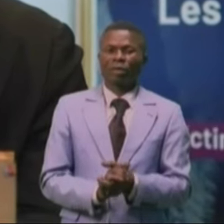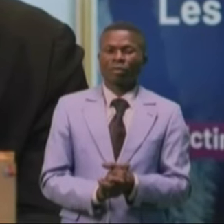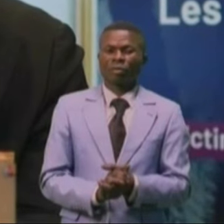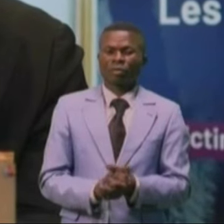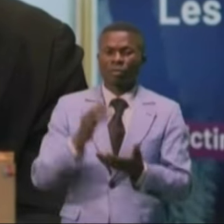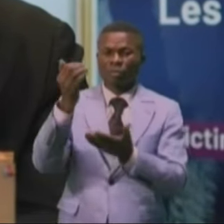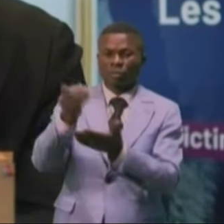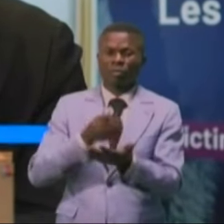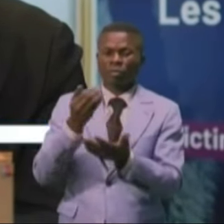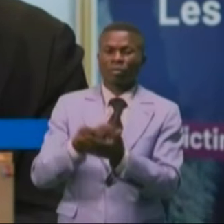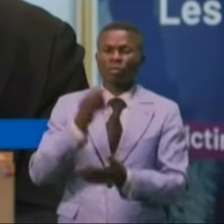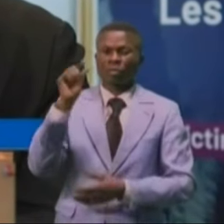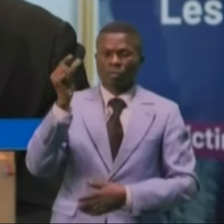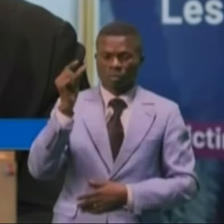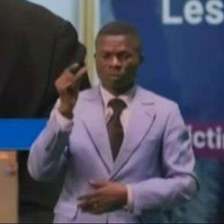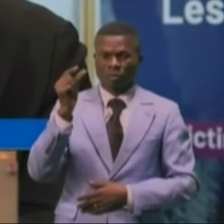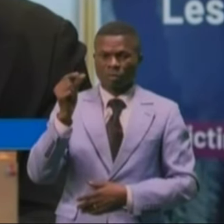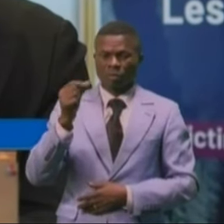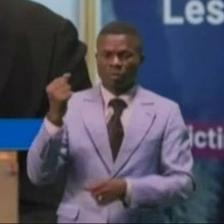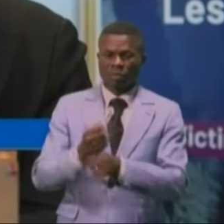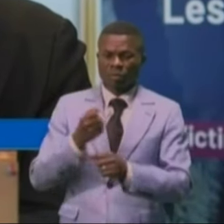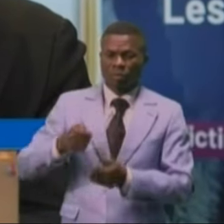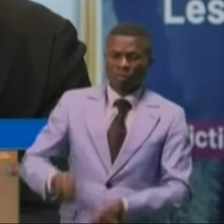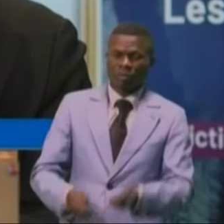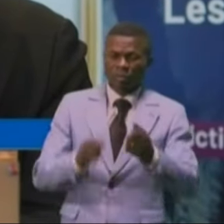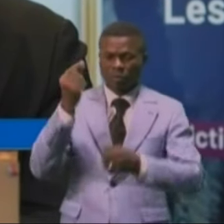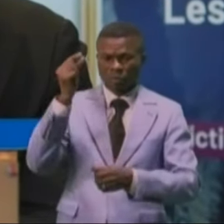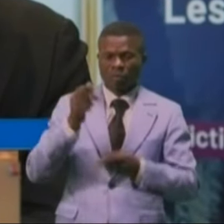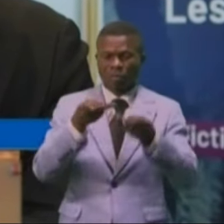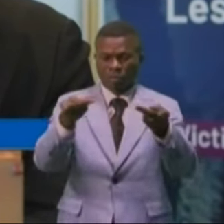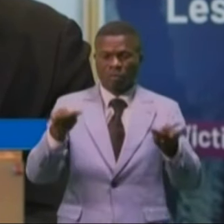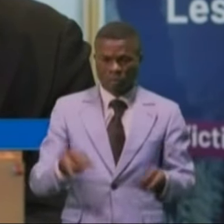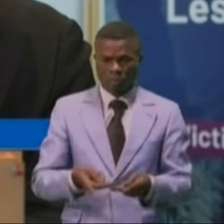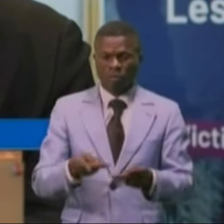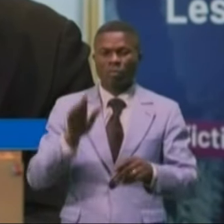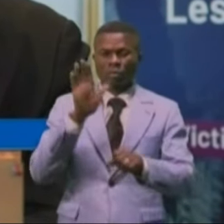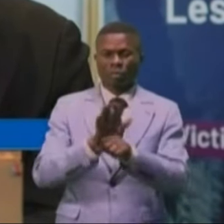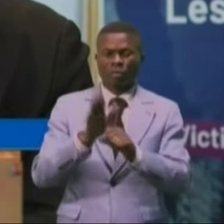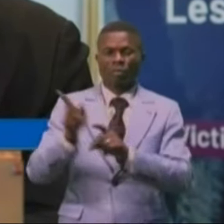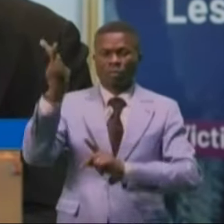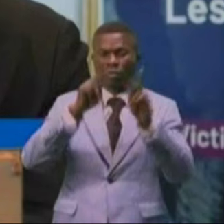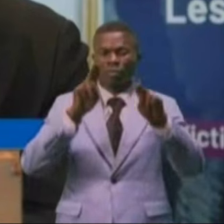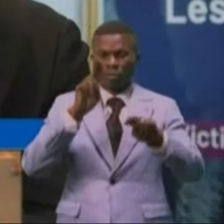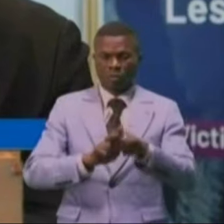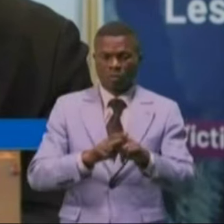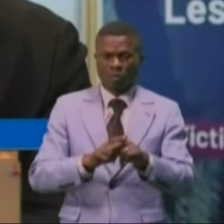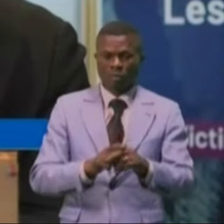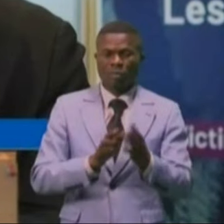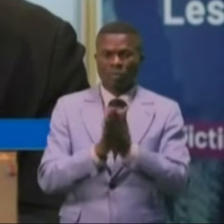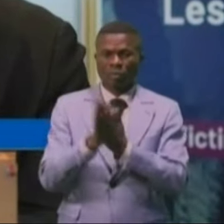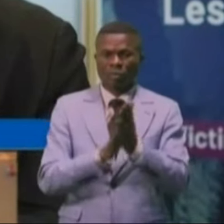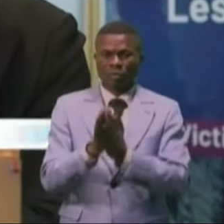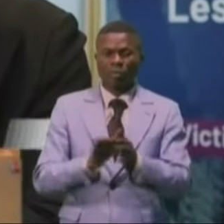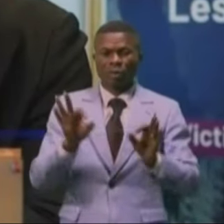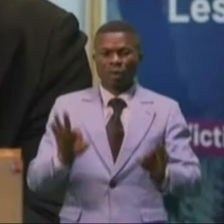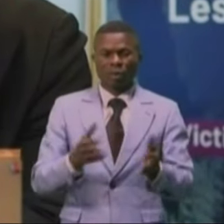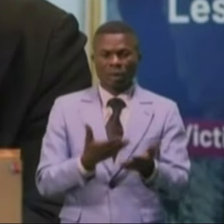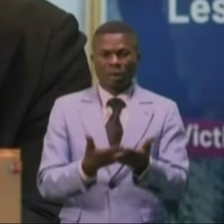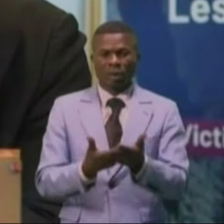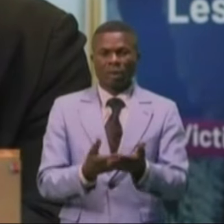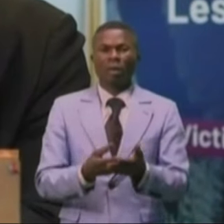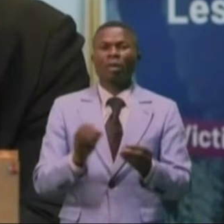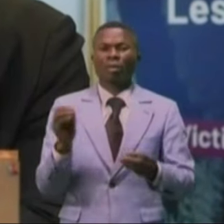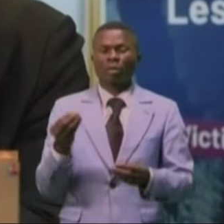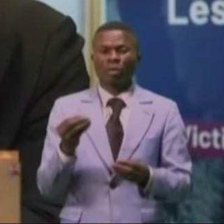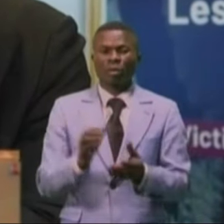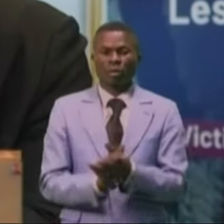L'exploitation minière se fait dans des zones où habitent des populations qui sont très attachés à leurs terres, ne constitue pas seulement un lieu